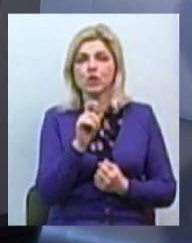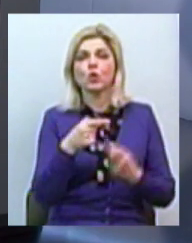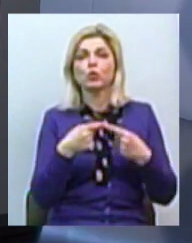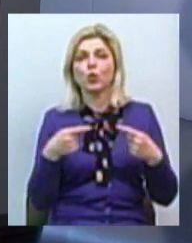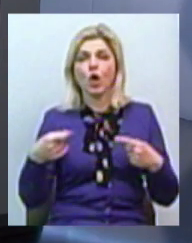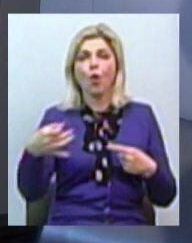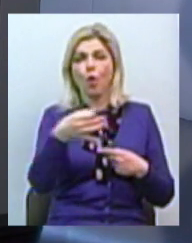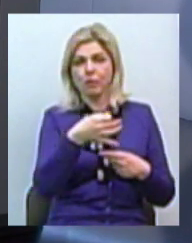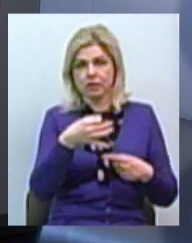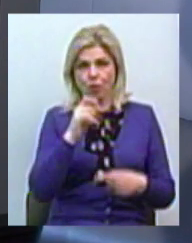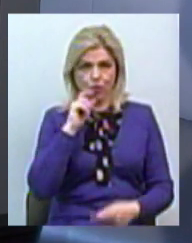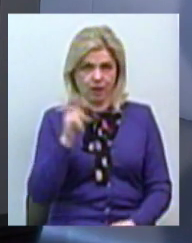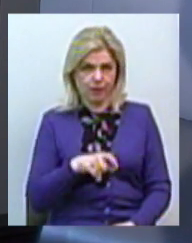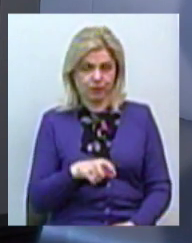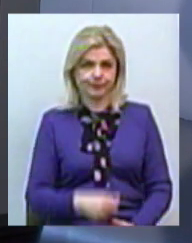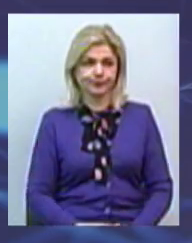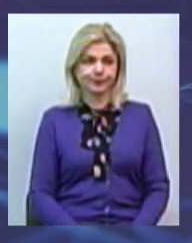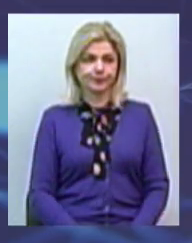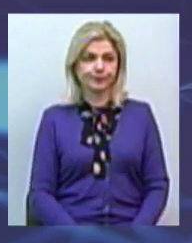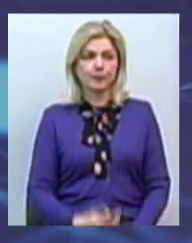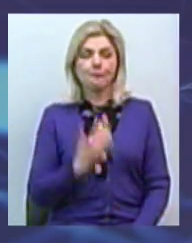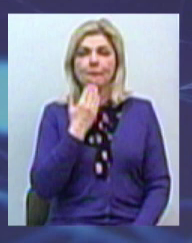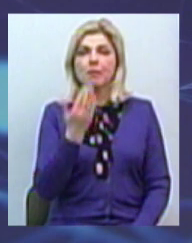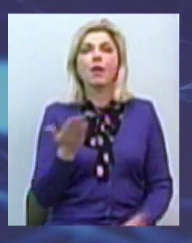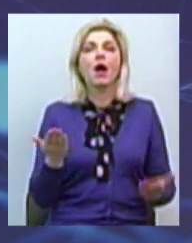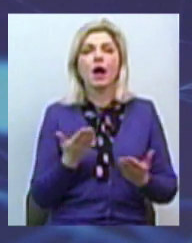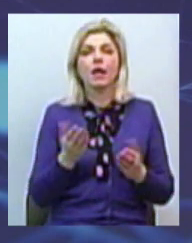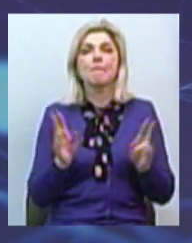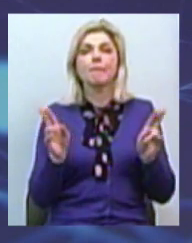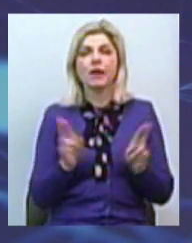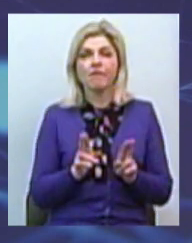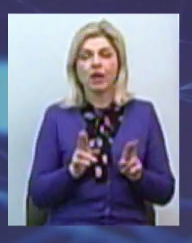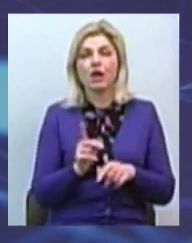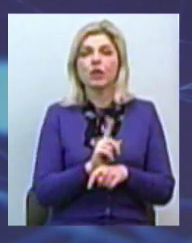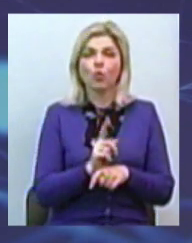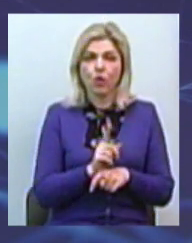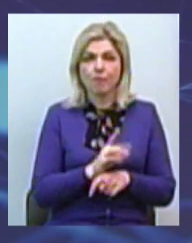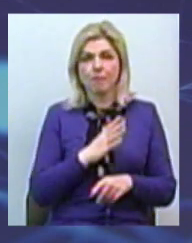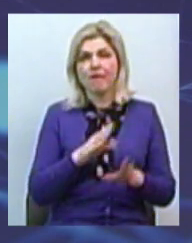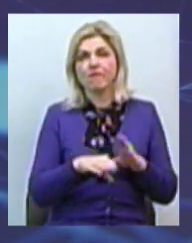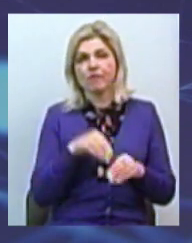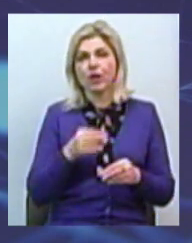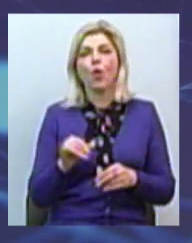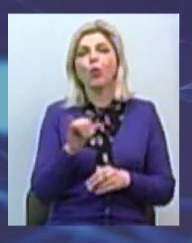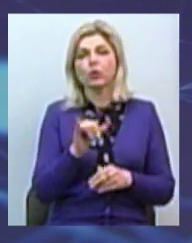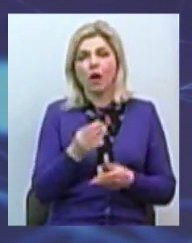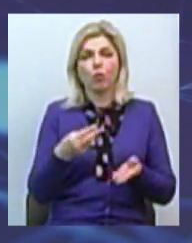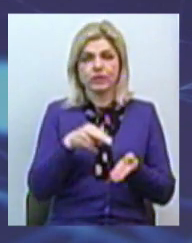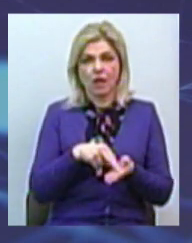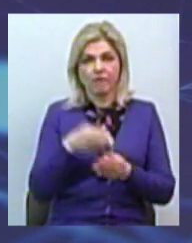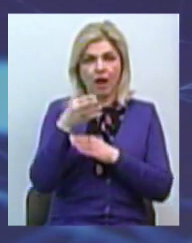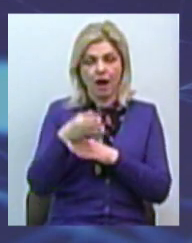України. Здорово. А за яким принципом обиралися місця для встановлення відеокамер, котрі